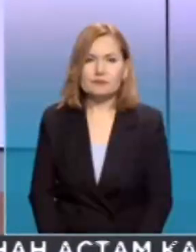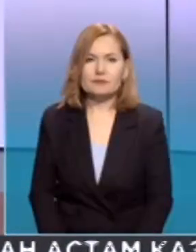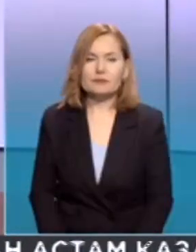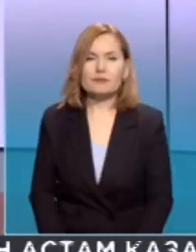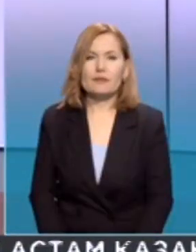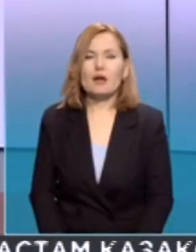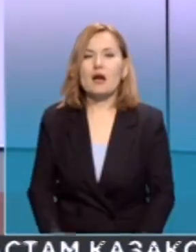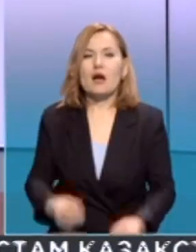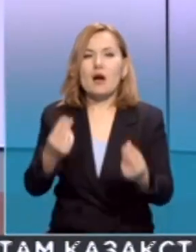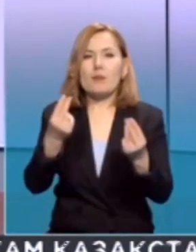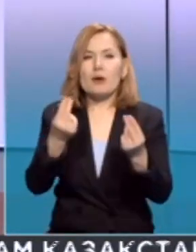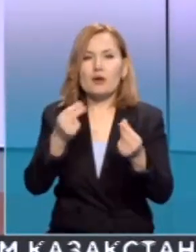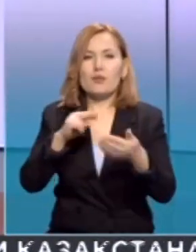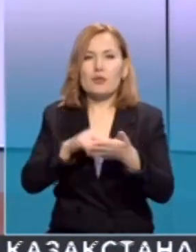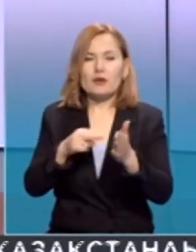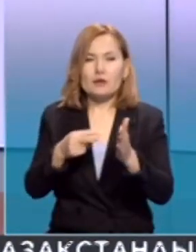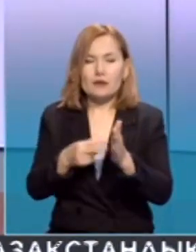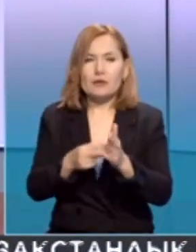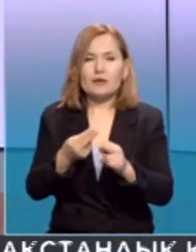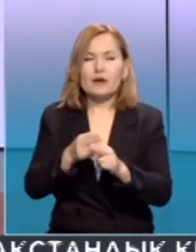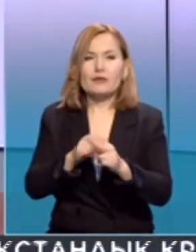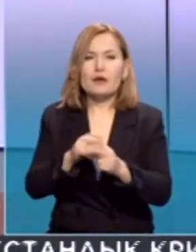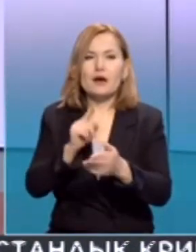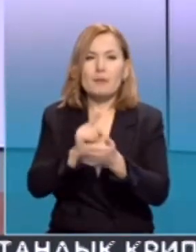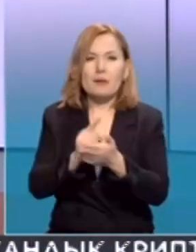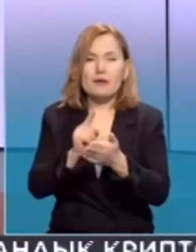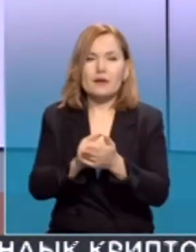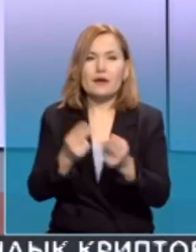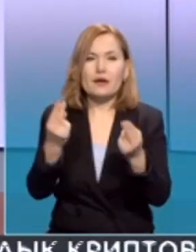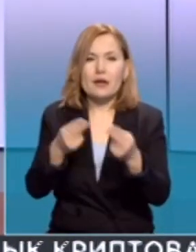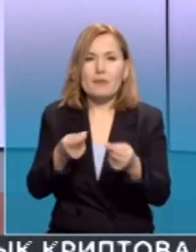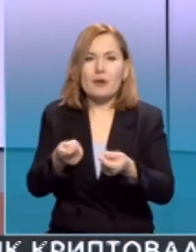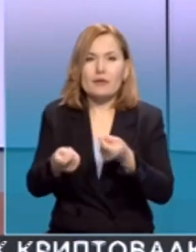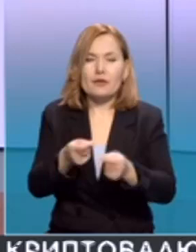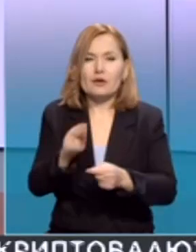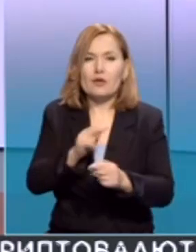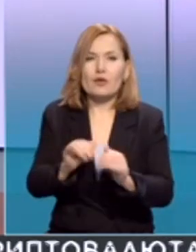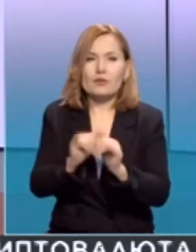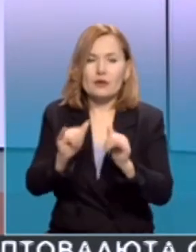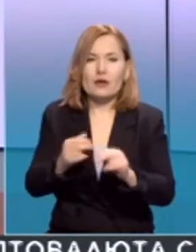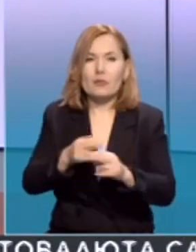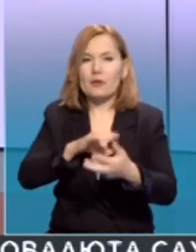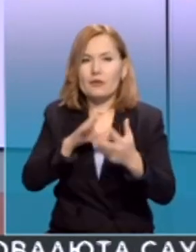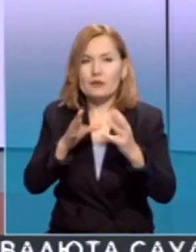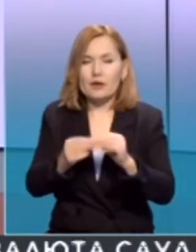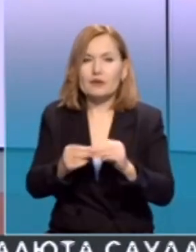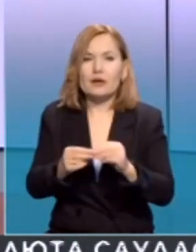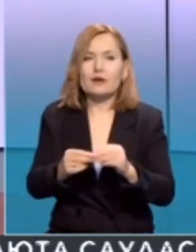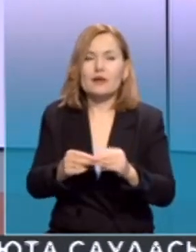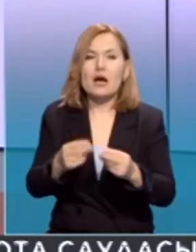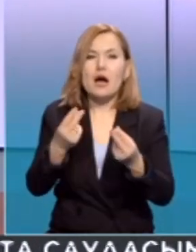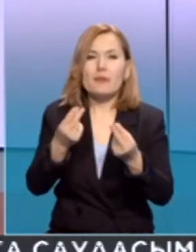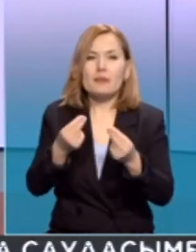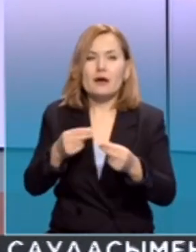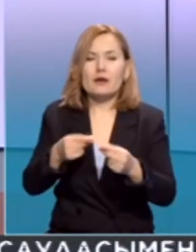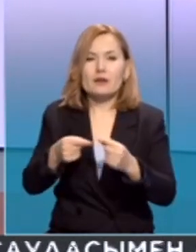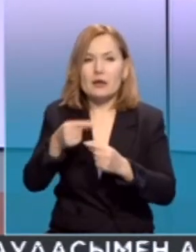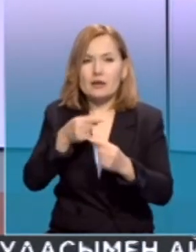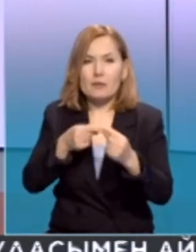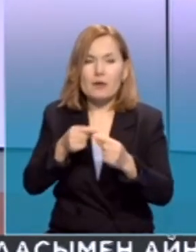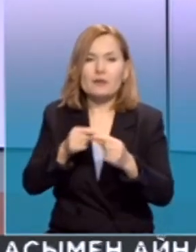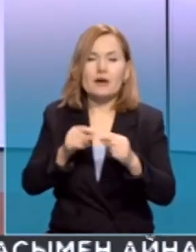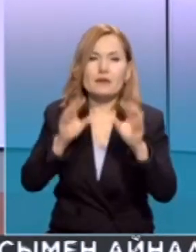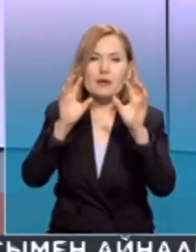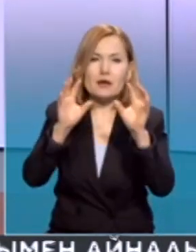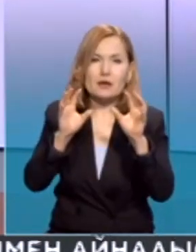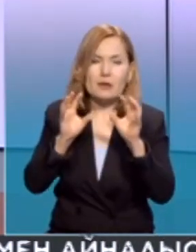Елге оралсақ, бюджетті жоспарлау, салықтық және кедендік әкімшілендіруді жақсарту, цифрландыру, сондай-ақ қаржы саласындағы